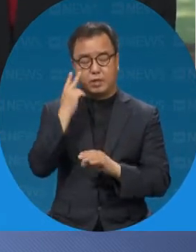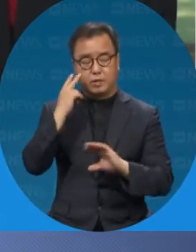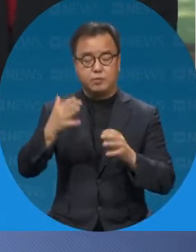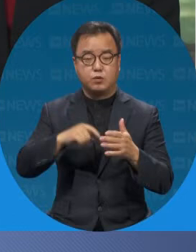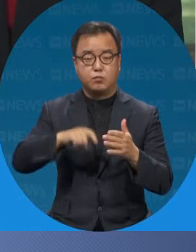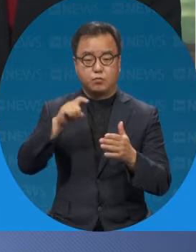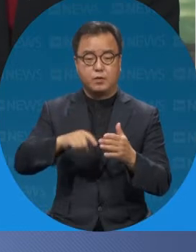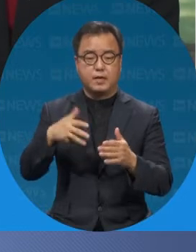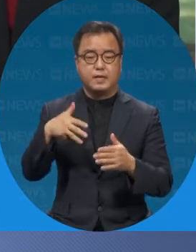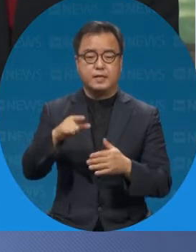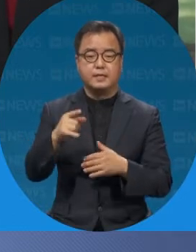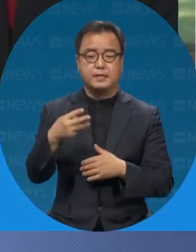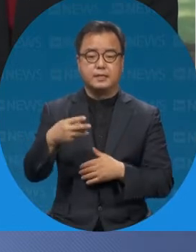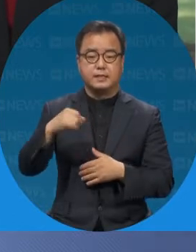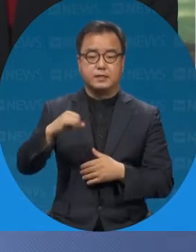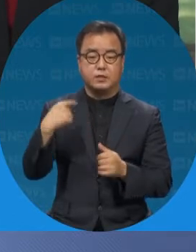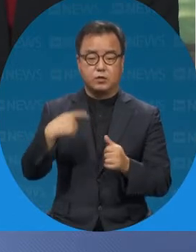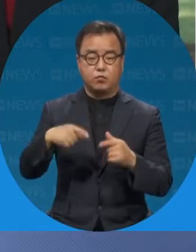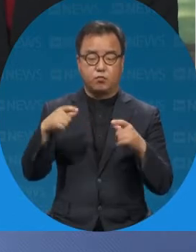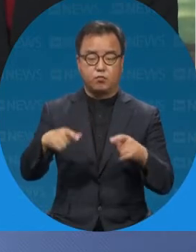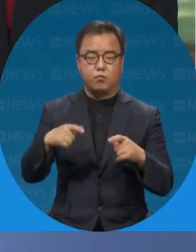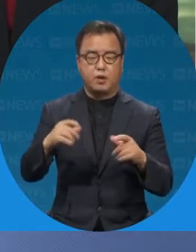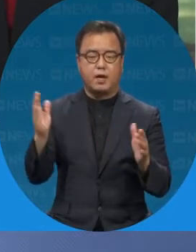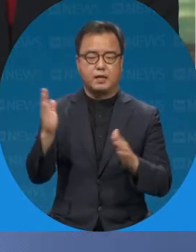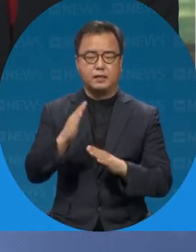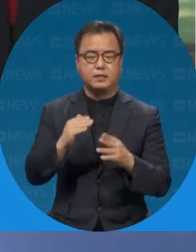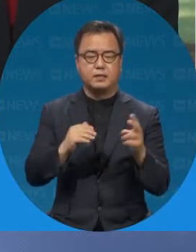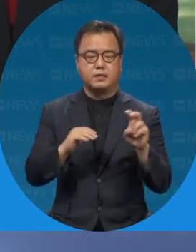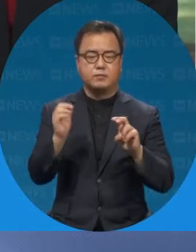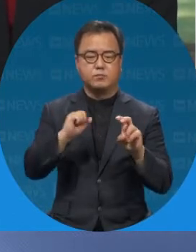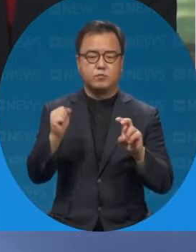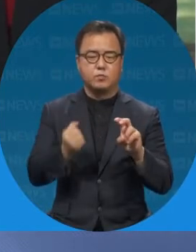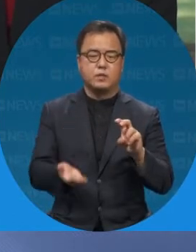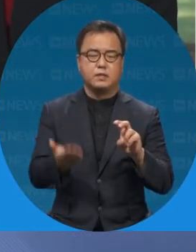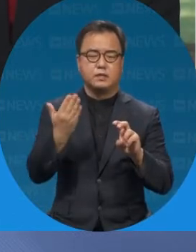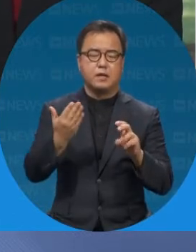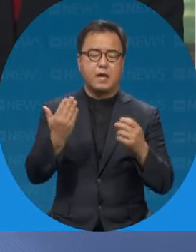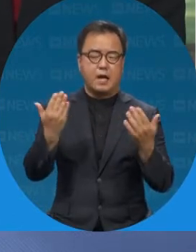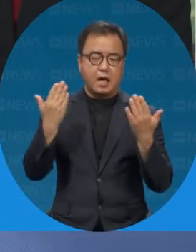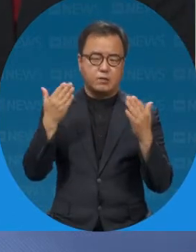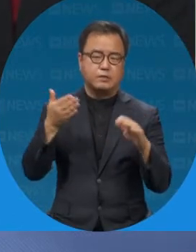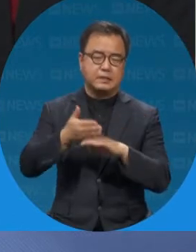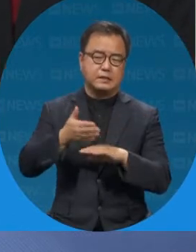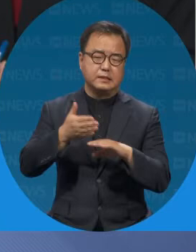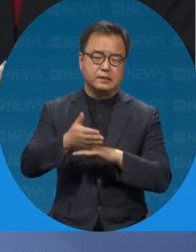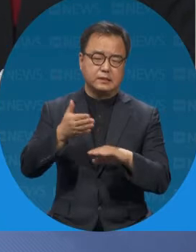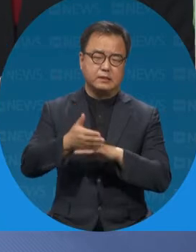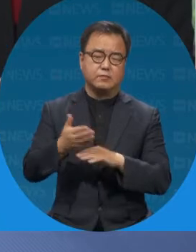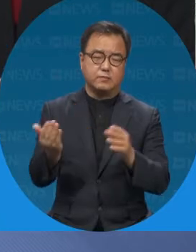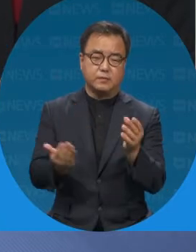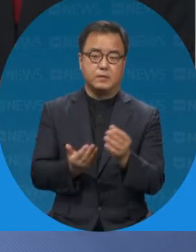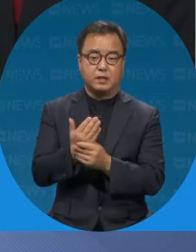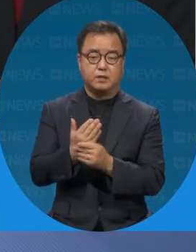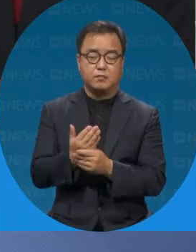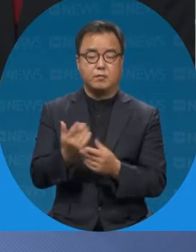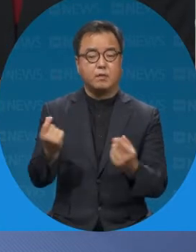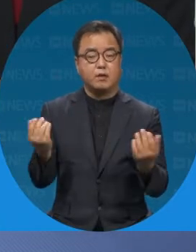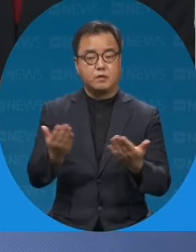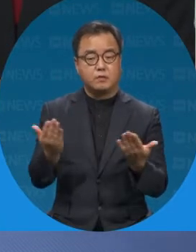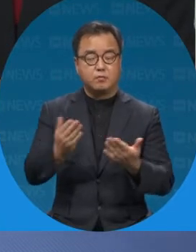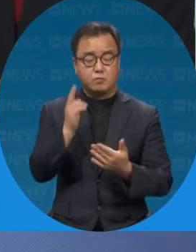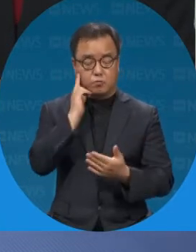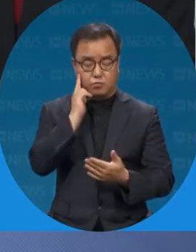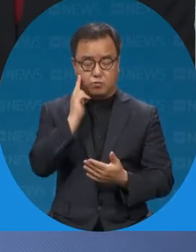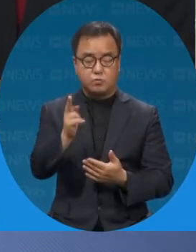첼시 교육부에서는 최근 학생 20% 이상이 학교를 지각하는 사태까지 벌어지기도 했습니다. 예. 이 사태가